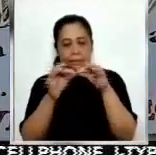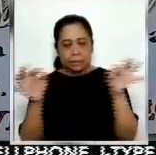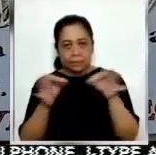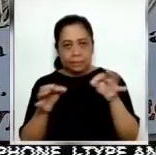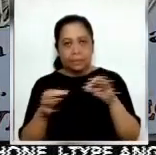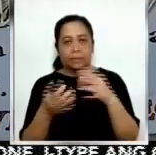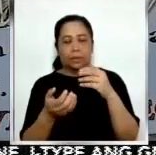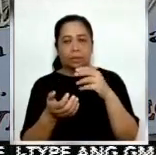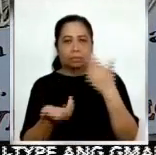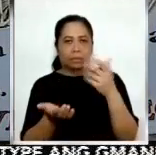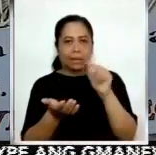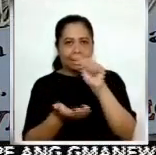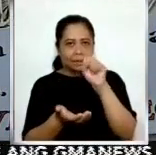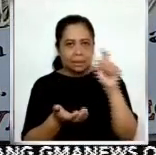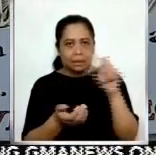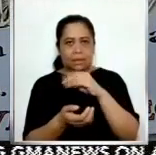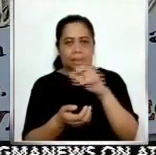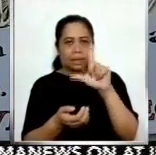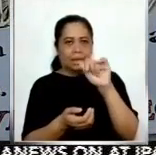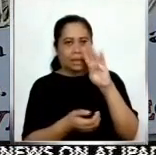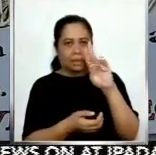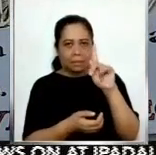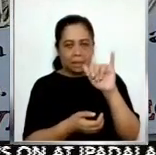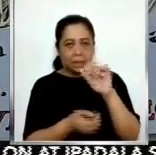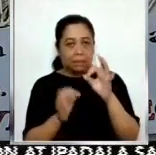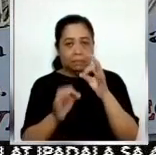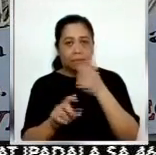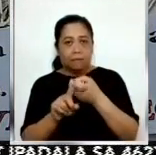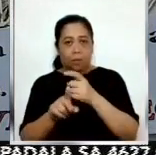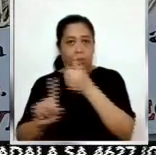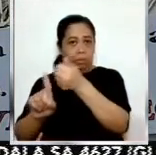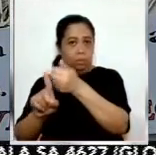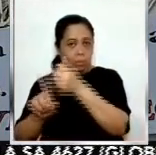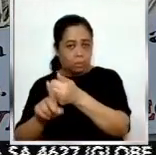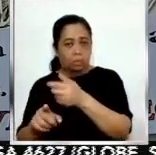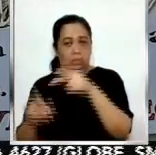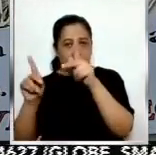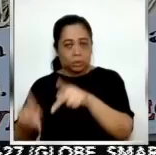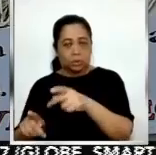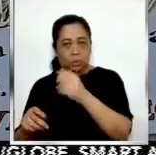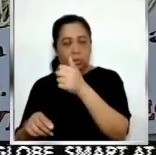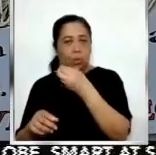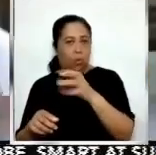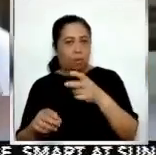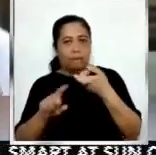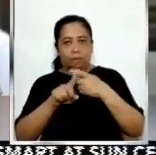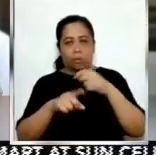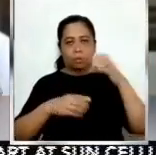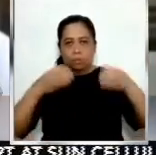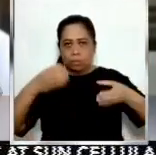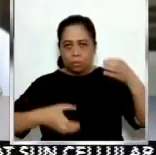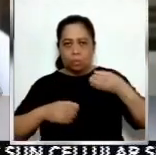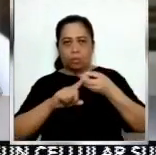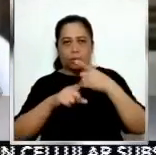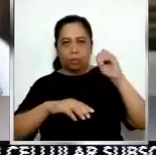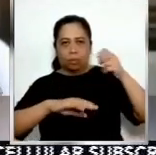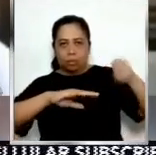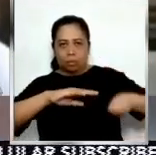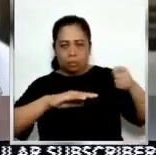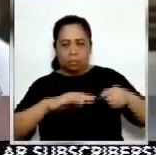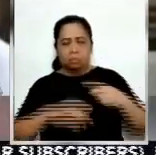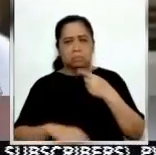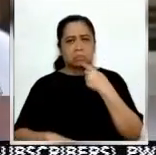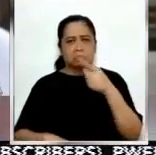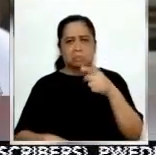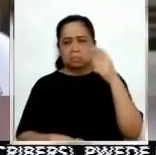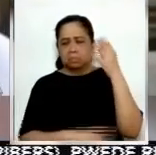hindi galing sa mismong opisyal ang request o mula sa korte o sa mga investigador ng Ombudsman. At may puntong sinabi ni Martires